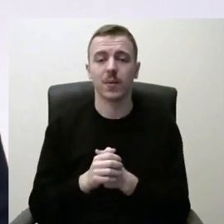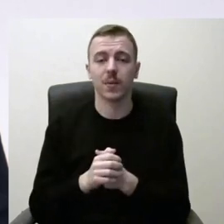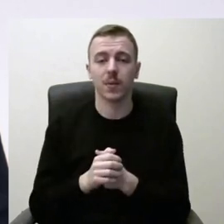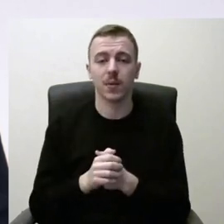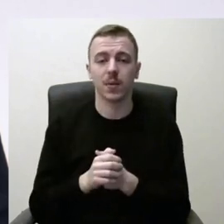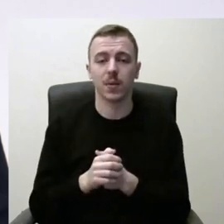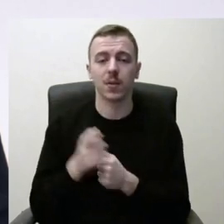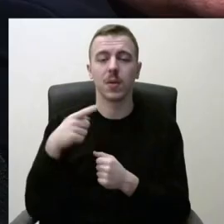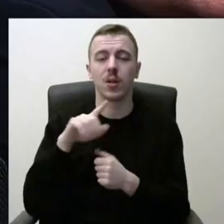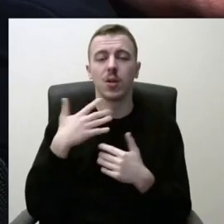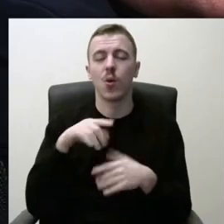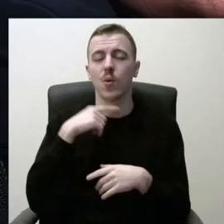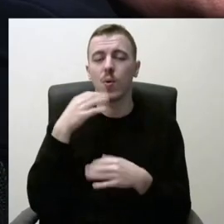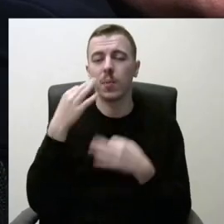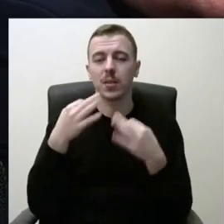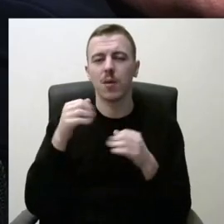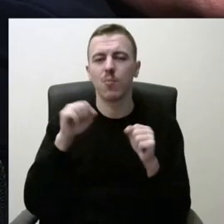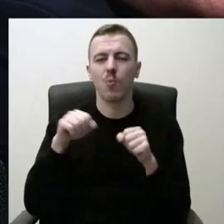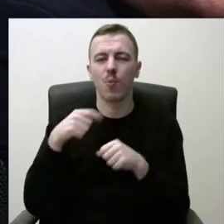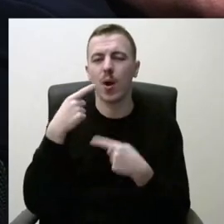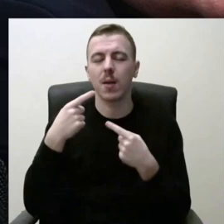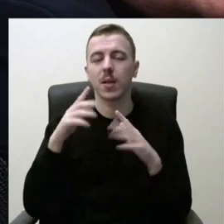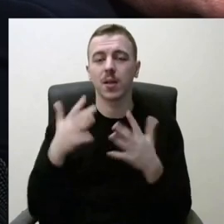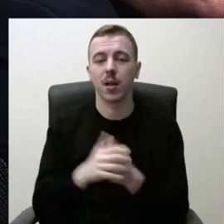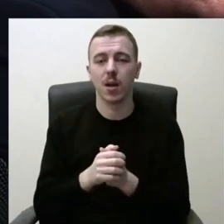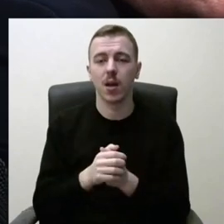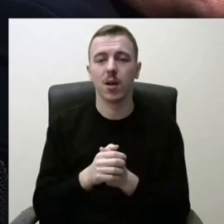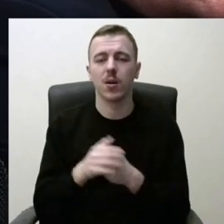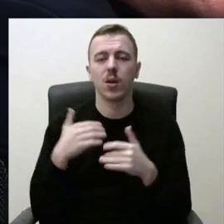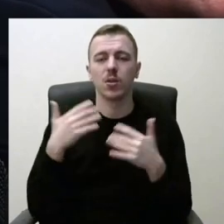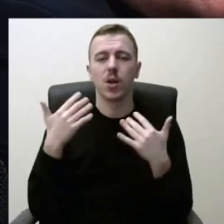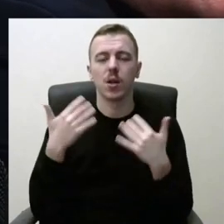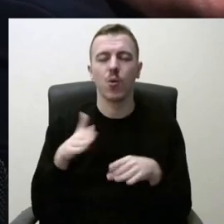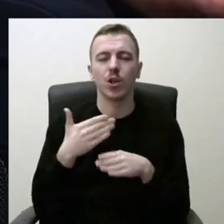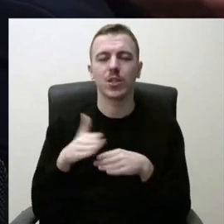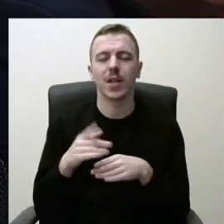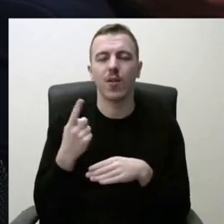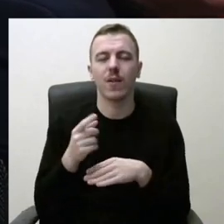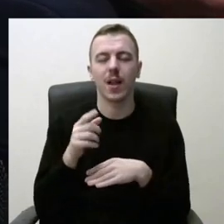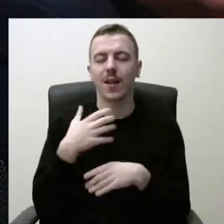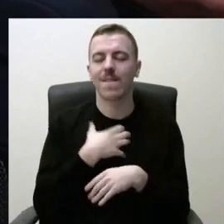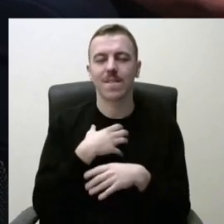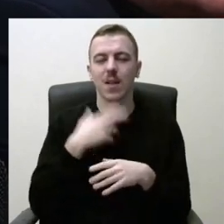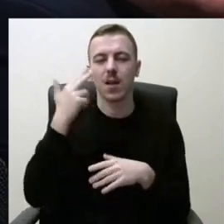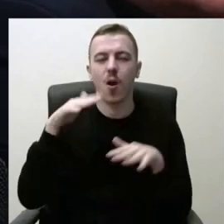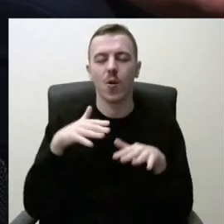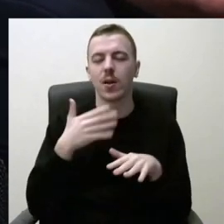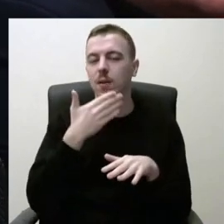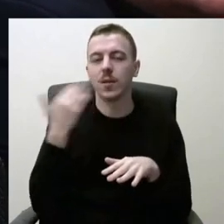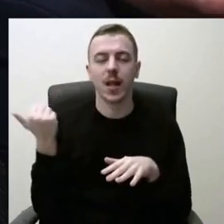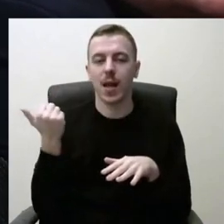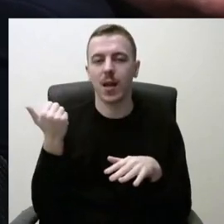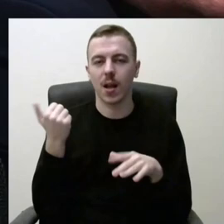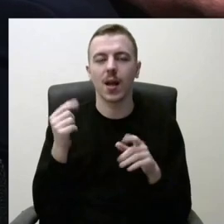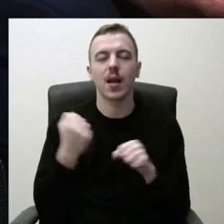nemažai dalykų, apie ką galima kalbėti. Išskyriau dar vieną esminį dalyką, ko Kaunas visiškai neturi ir į ką